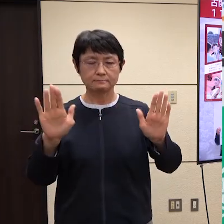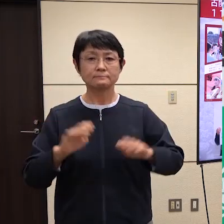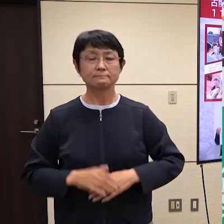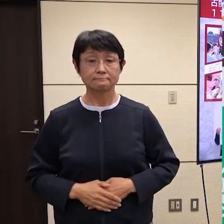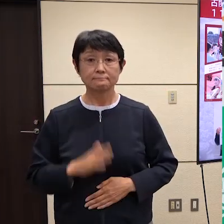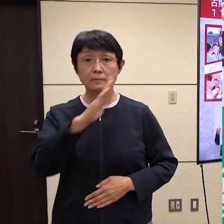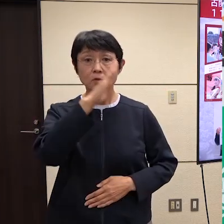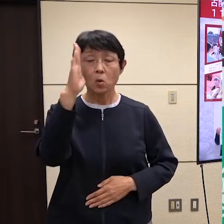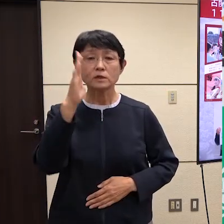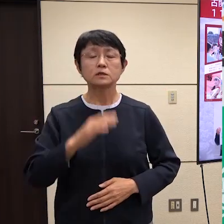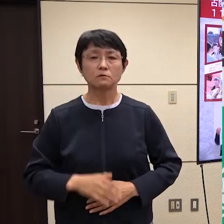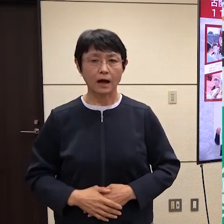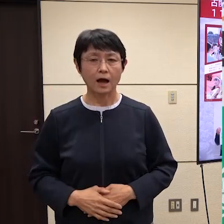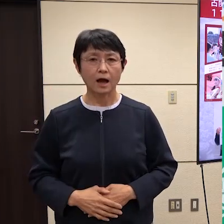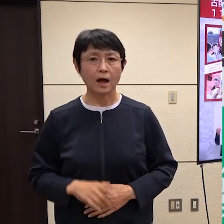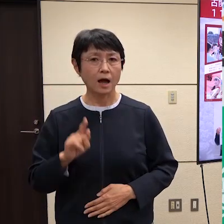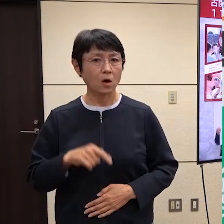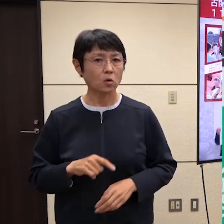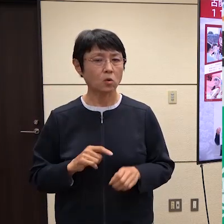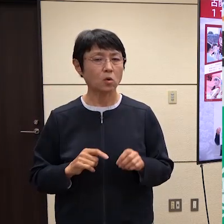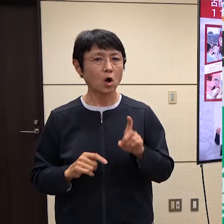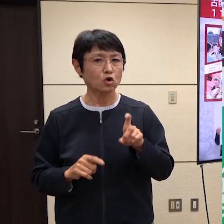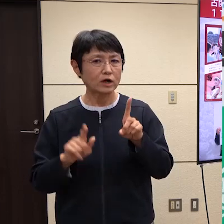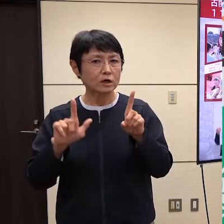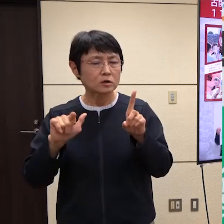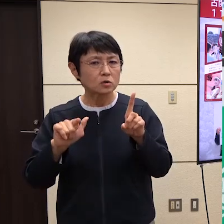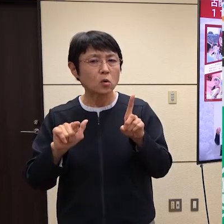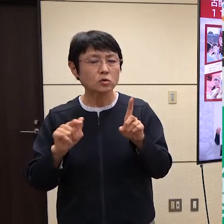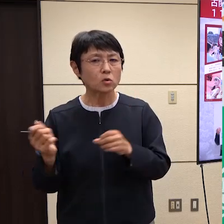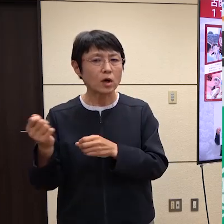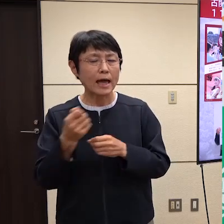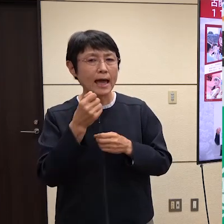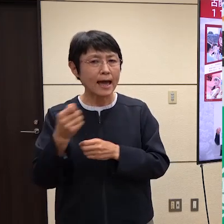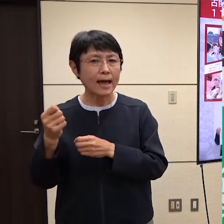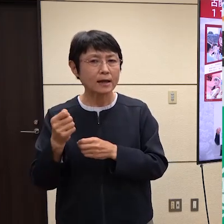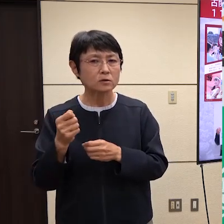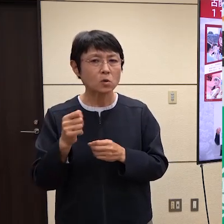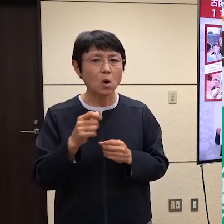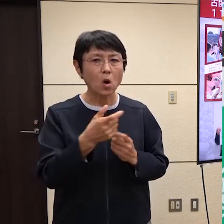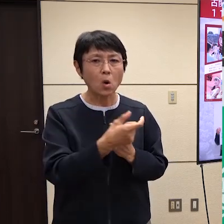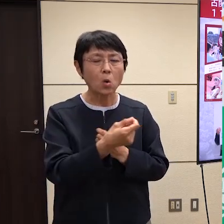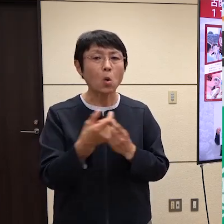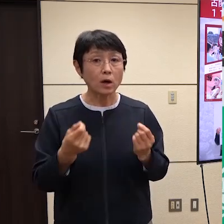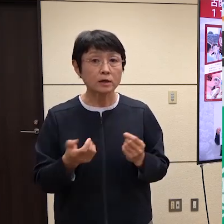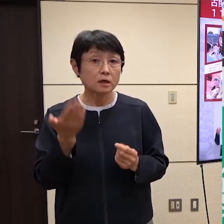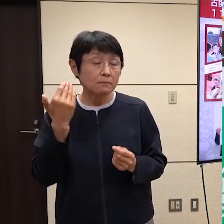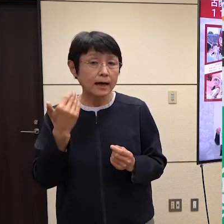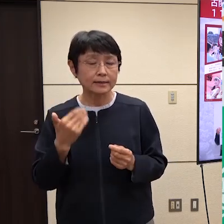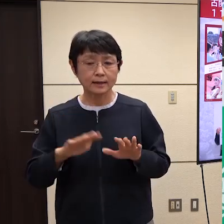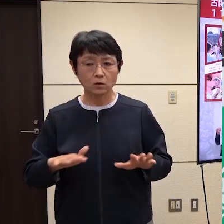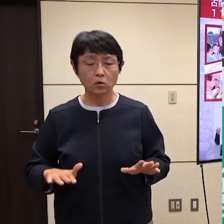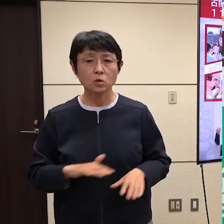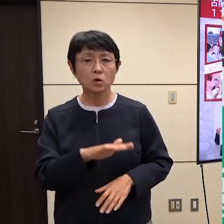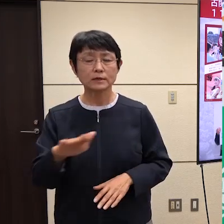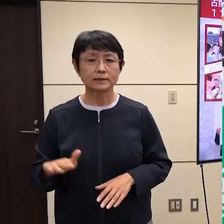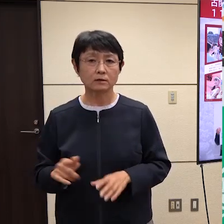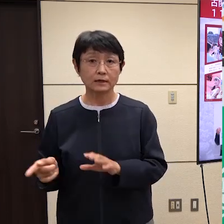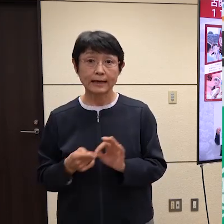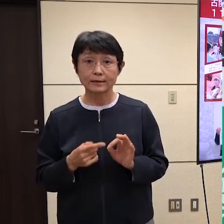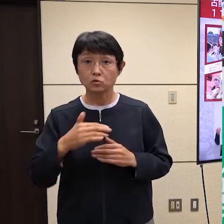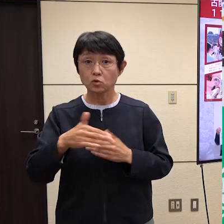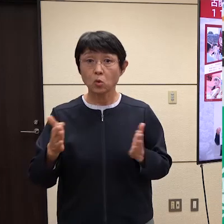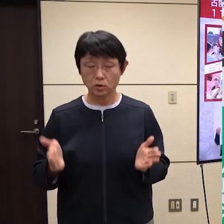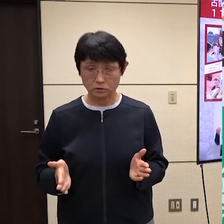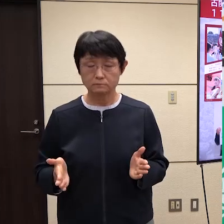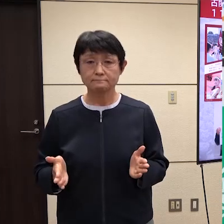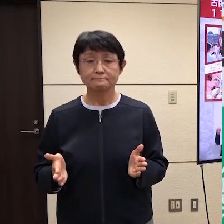なお当日はですね、この11時15分のエール交換の前にも子どもたちの野球教室を早慶両